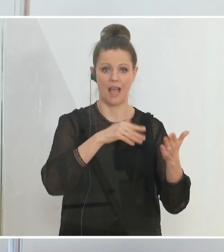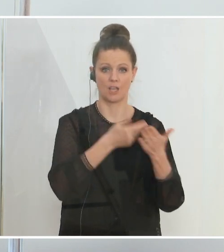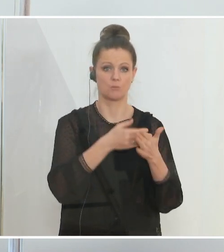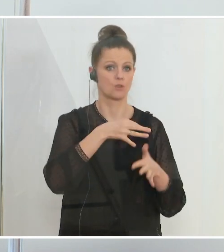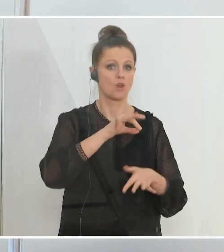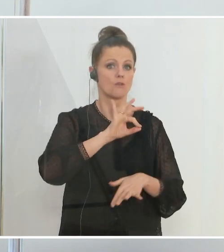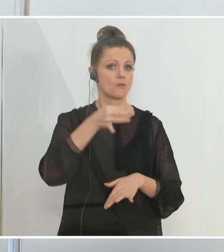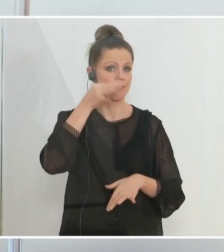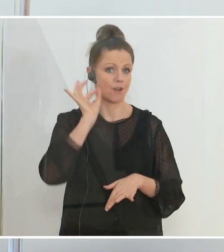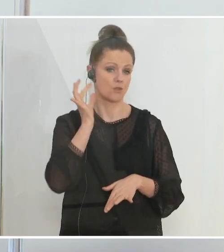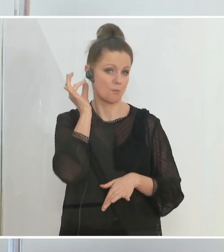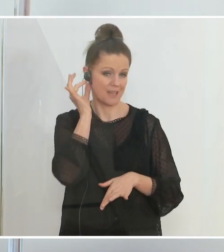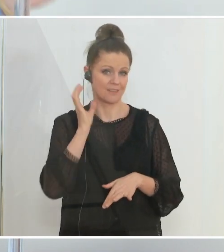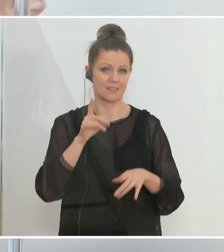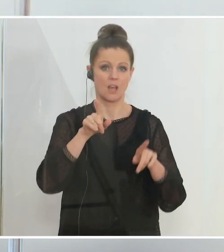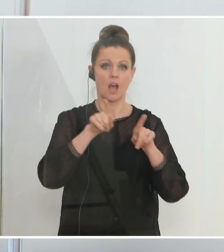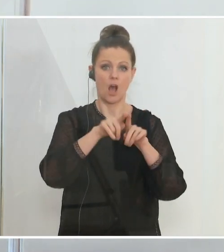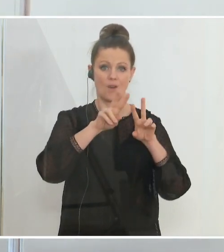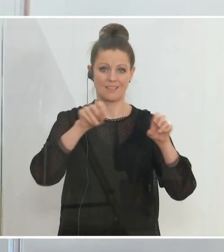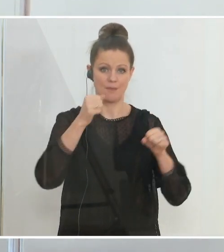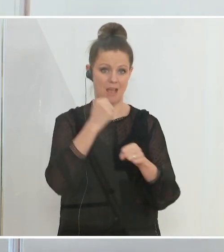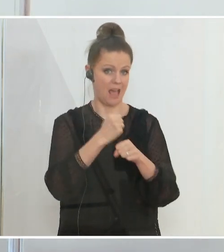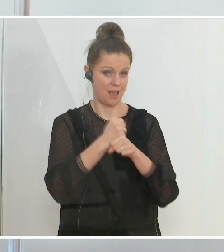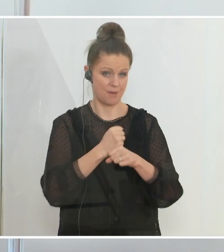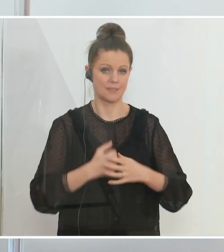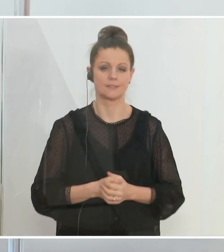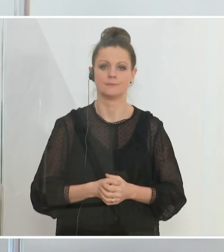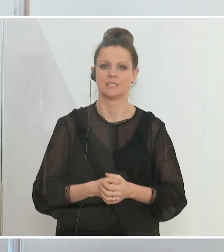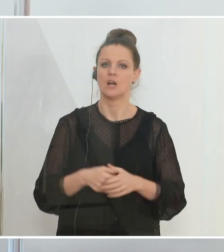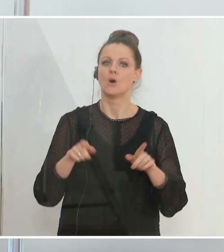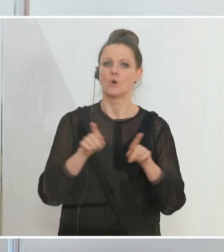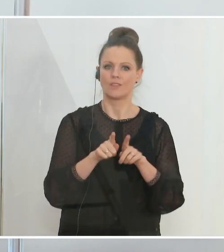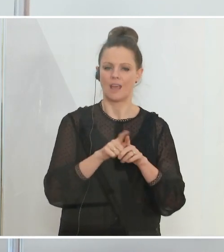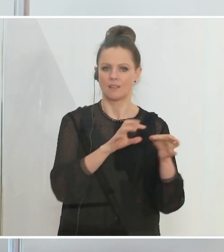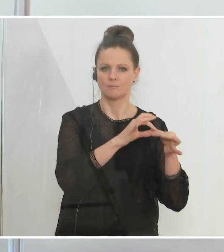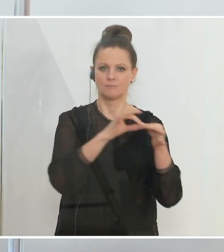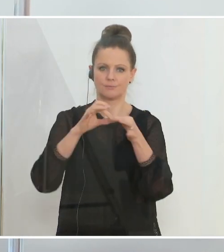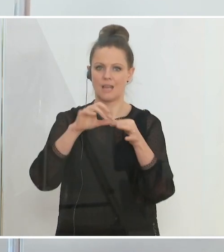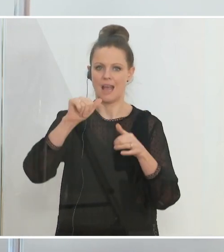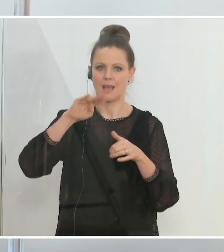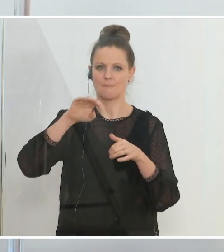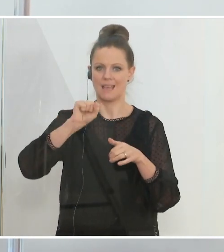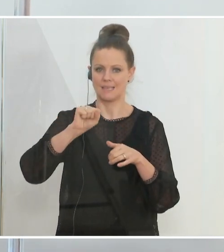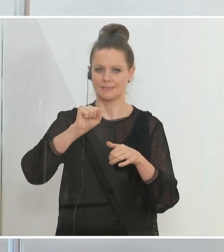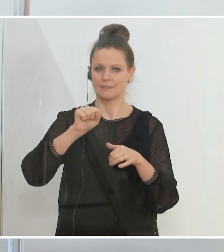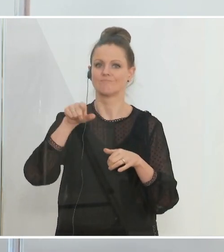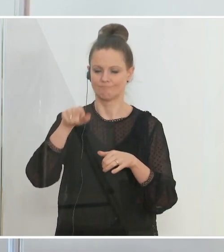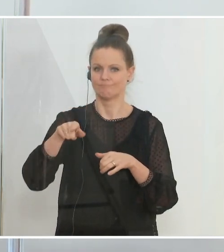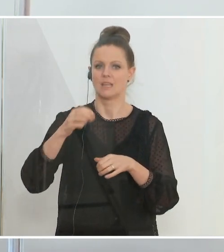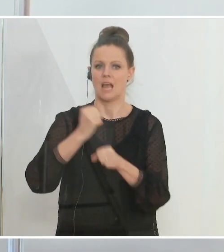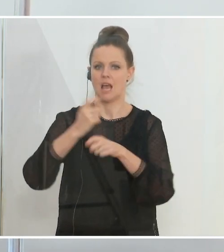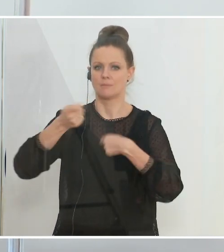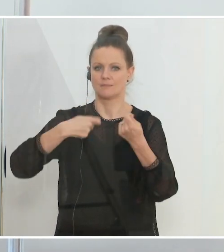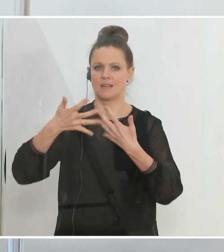wenn es um das Thema Arbeit geht. Und der Kontakt wird dann natürlich konkret zum AMS vermittelt, wo eben dann die